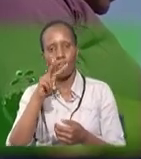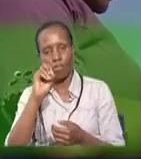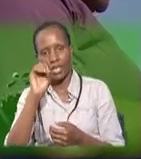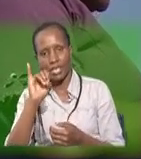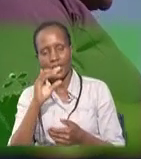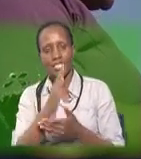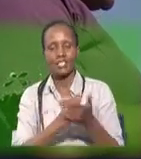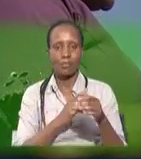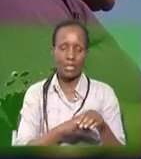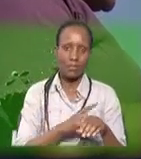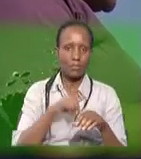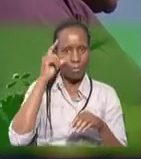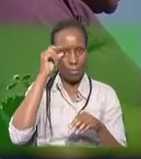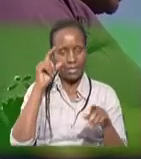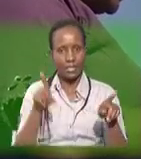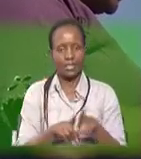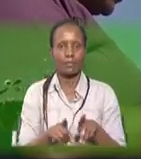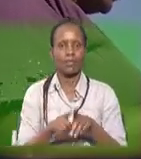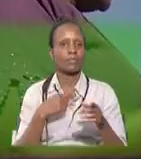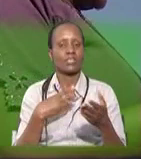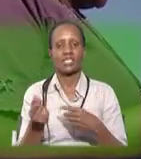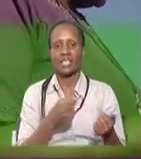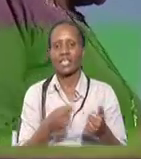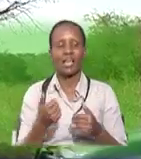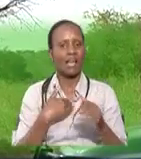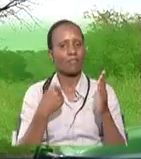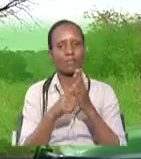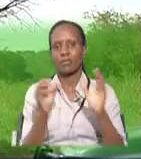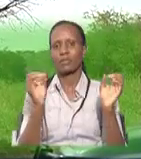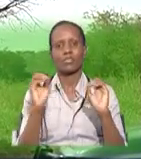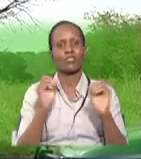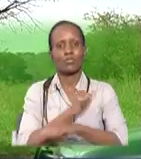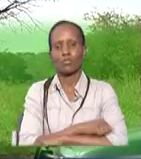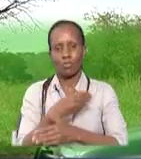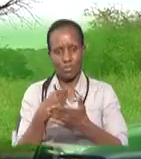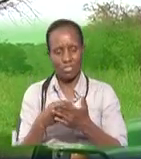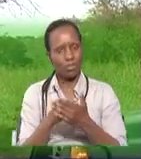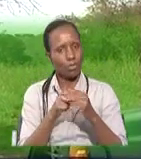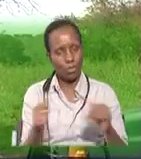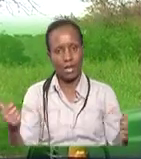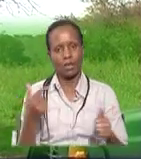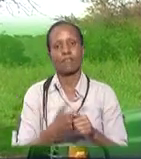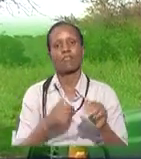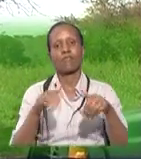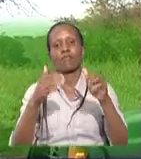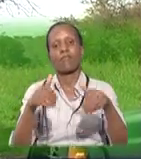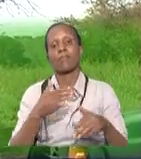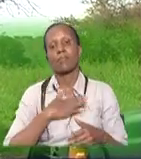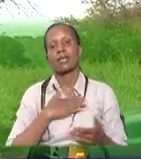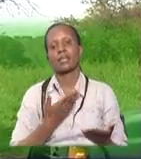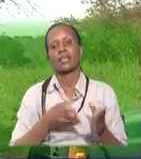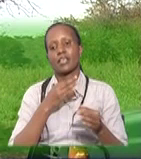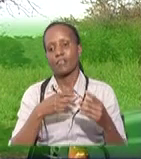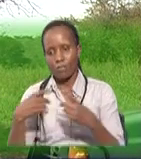Mombasa napeleka Kongowea sometimes, ikiwa mingi. Sina shida kulipa fees. Nikitaka fees natoa kwa shamba yangu.